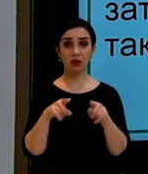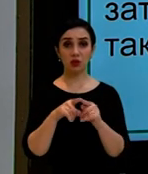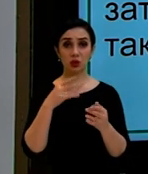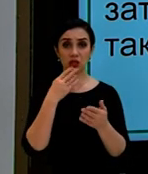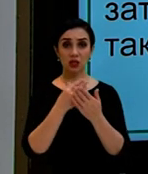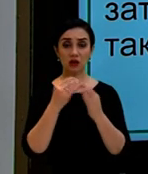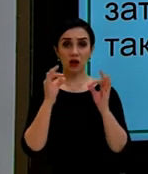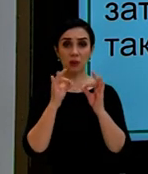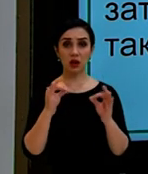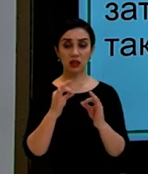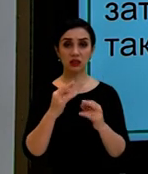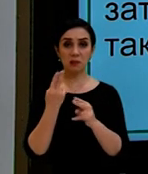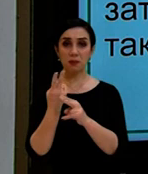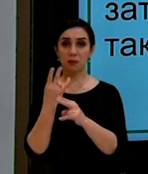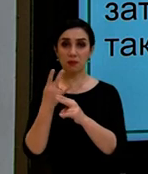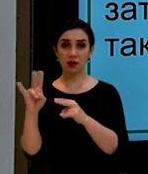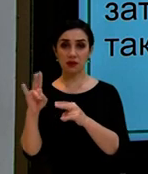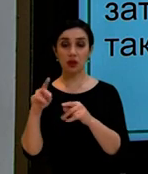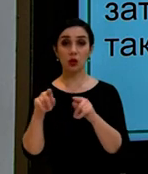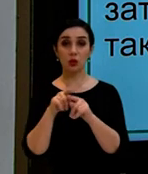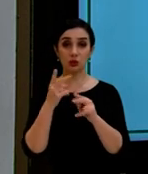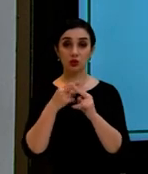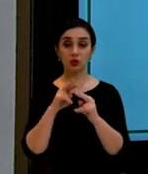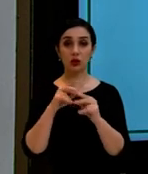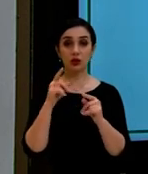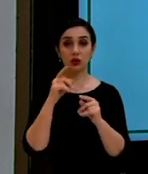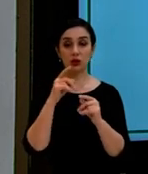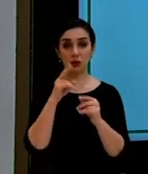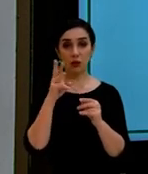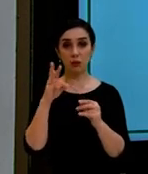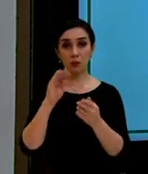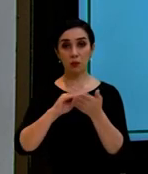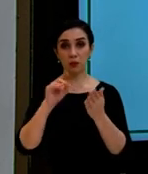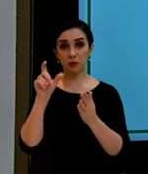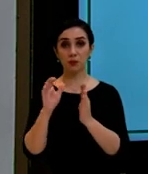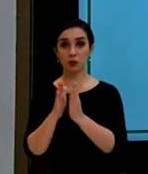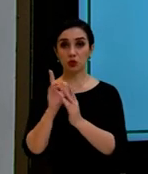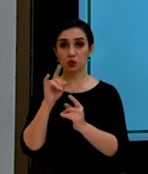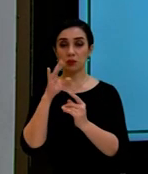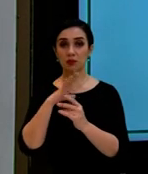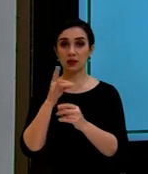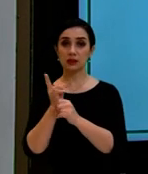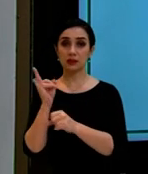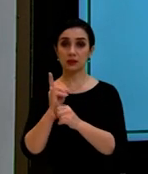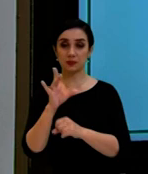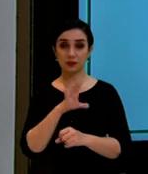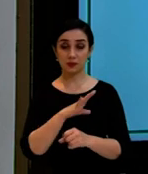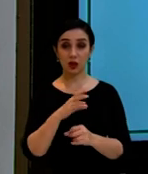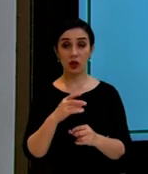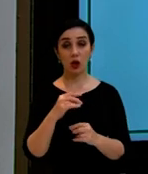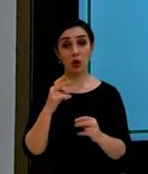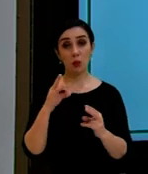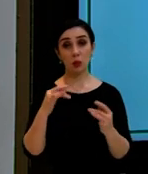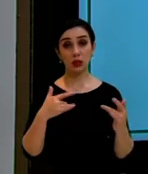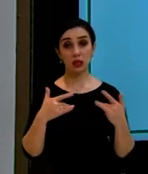месть что попросил мольера высмеять в театре пале-рояль